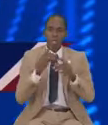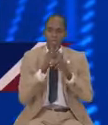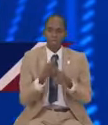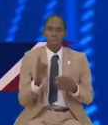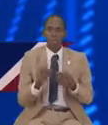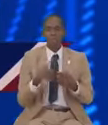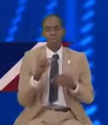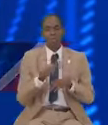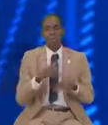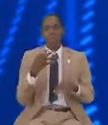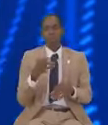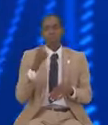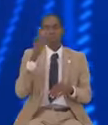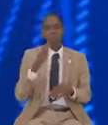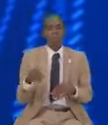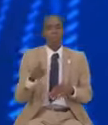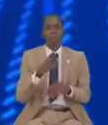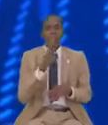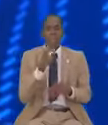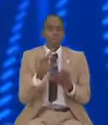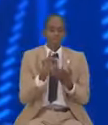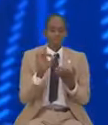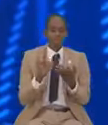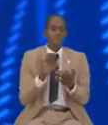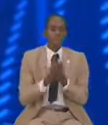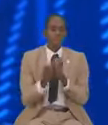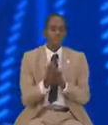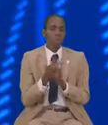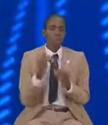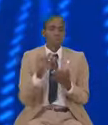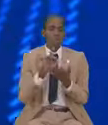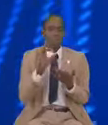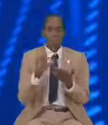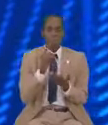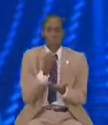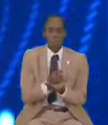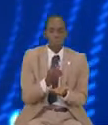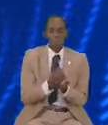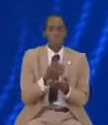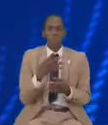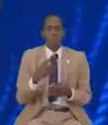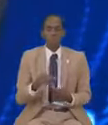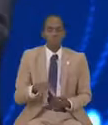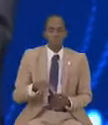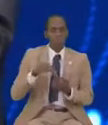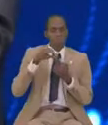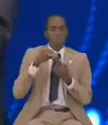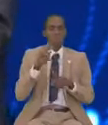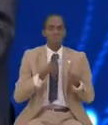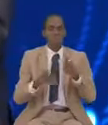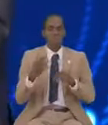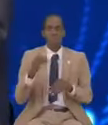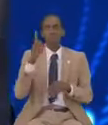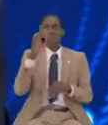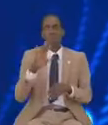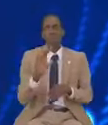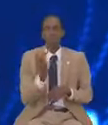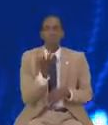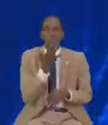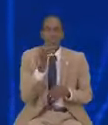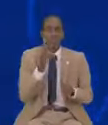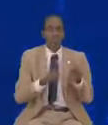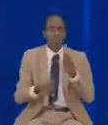à l'appel de Dieu le Seigneur les a choisi ils sont devenus le trésor choisi de Dieu le peuple particulier à qui de